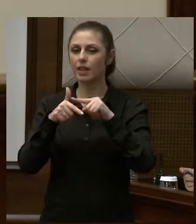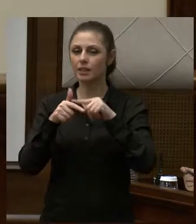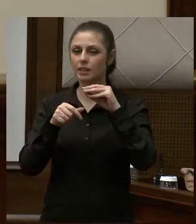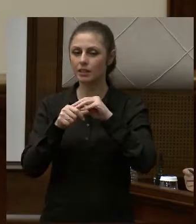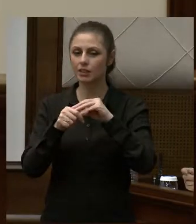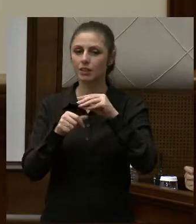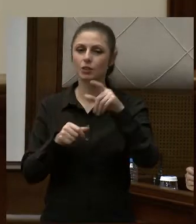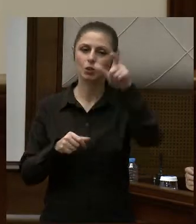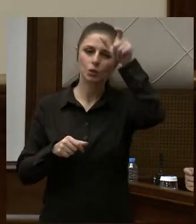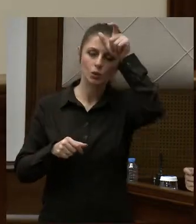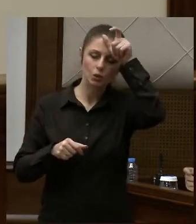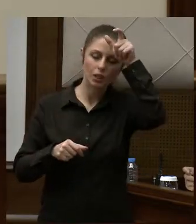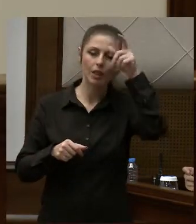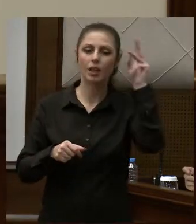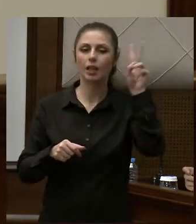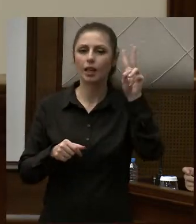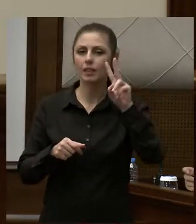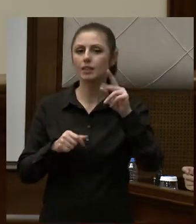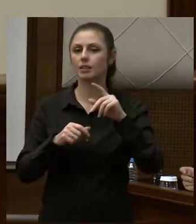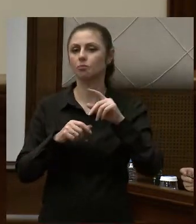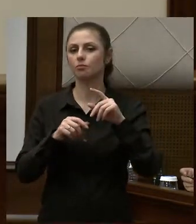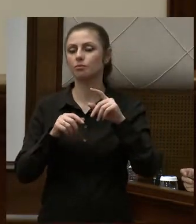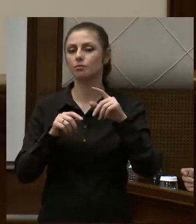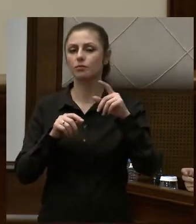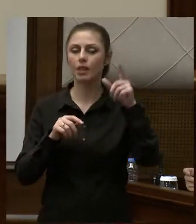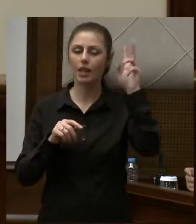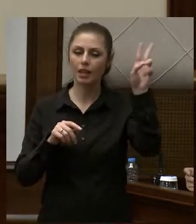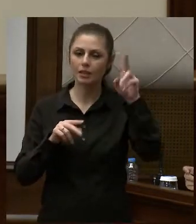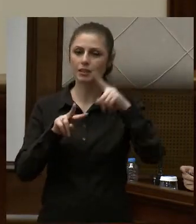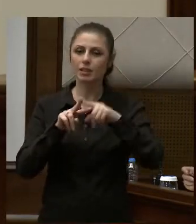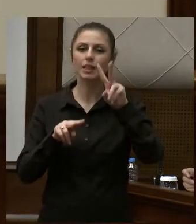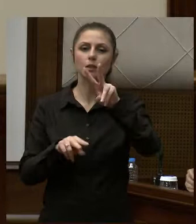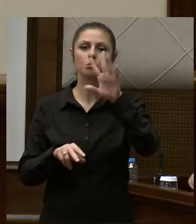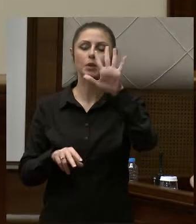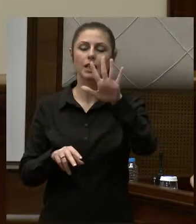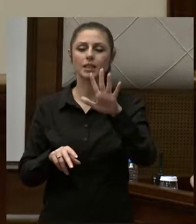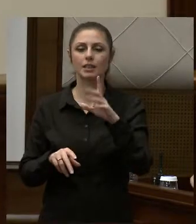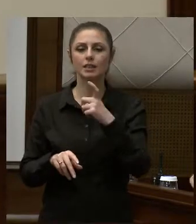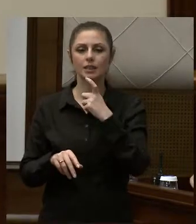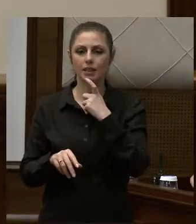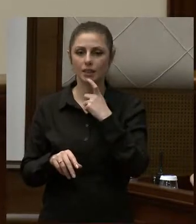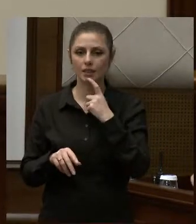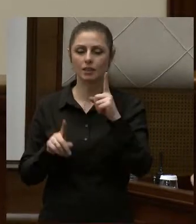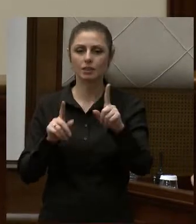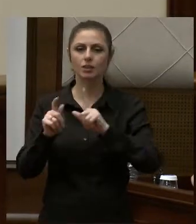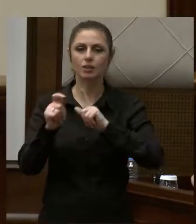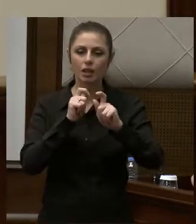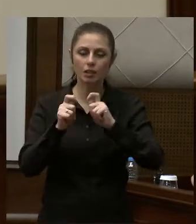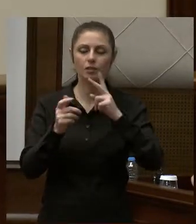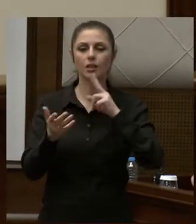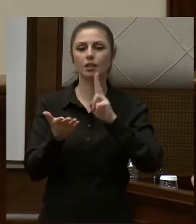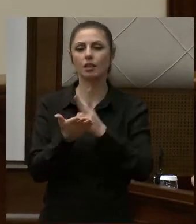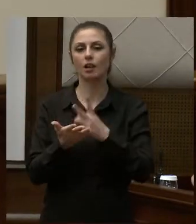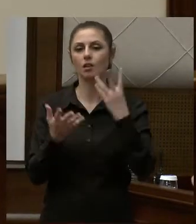Türkiye Elektrik Dağıtım AŞ TEDAŞ lehine 25 yıl süreyle irtifak hakkı tesis edilmesi hususunun müzakeresi ve